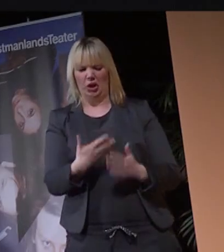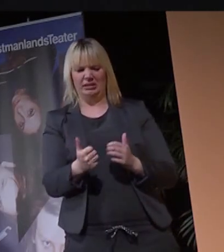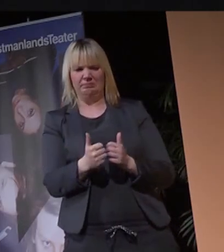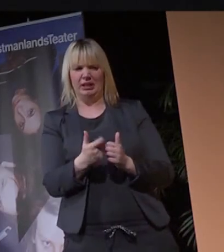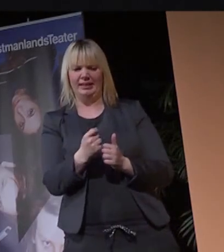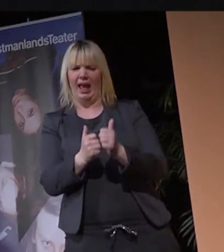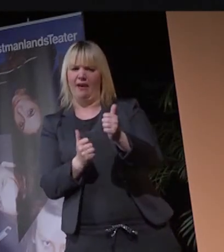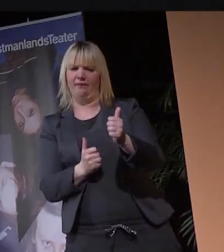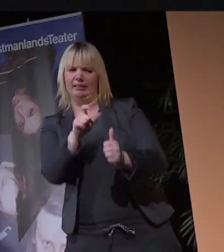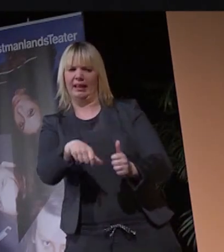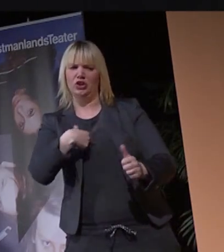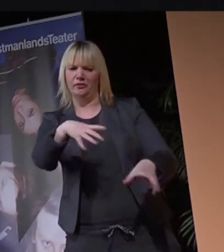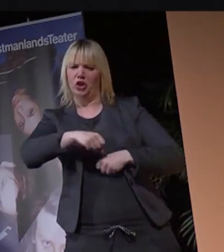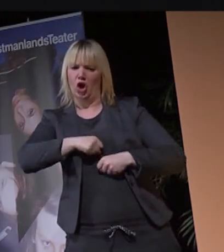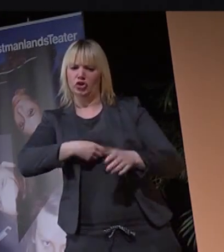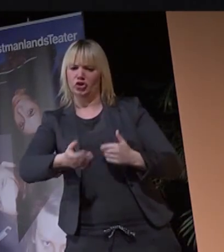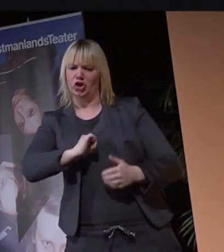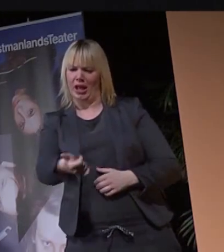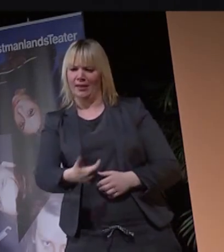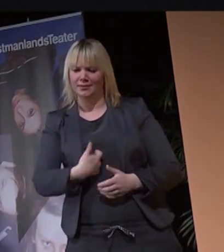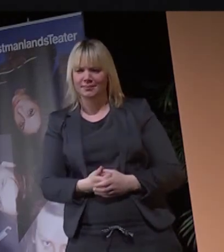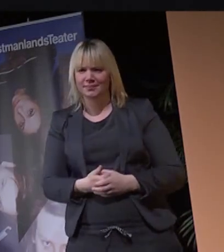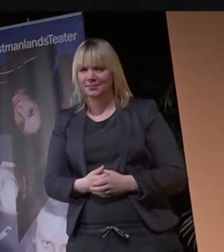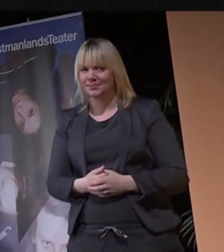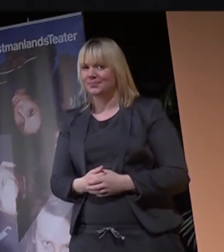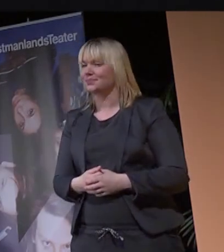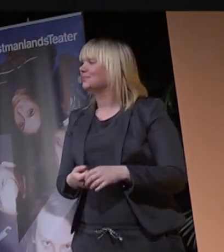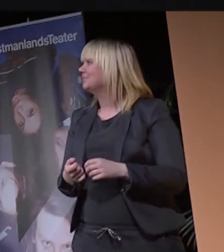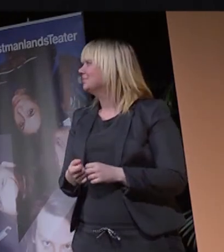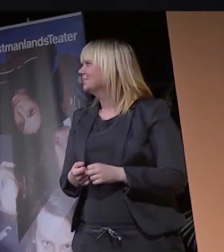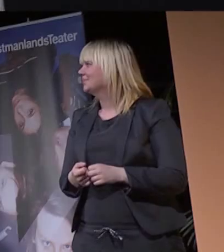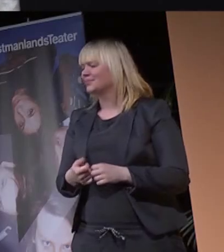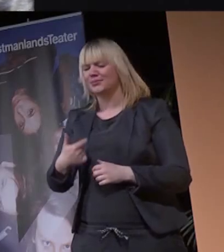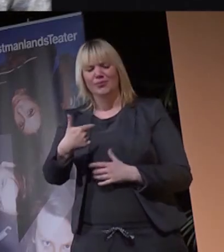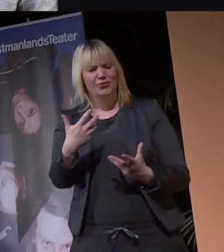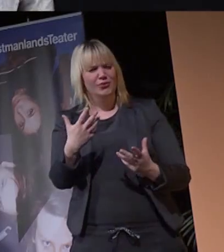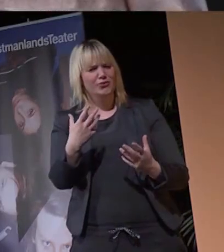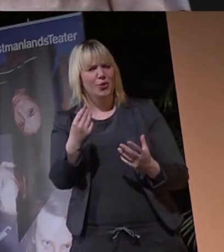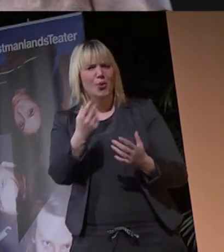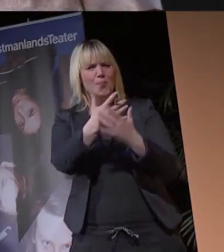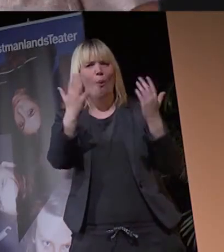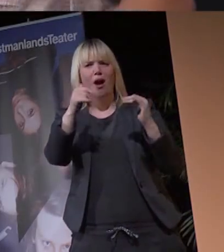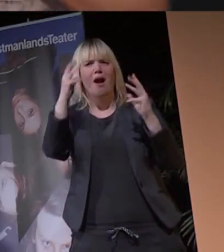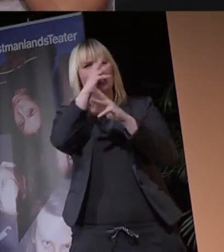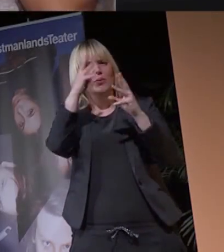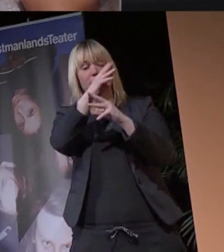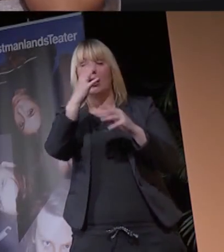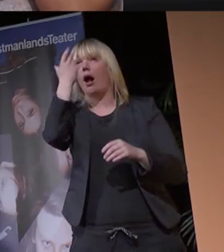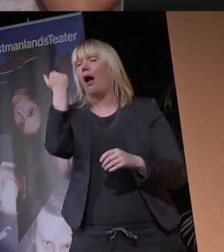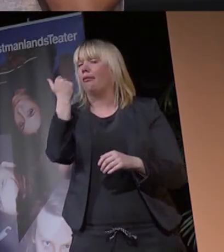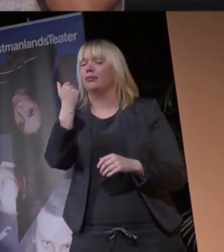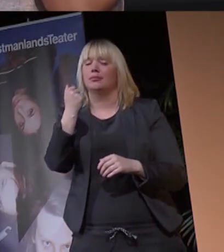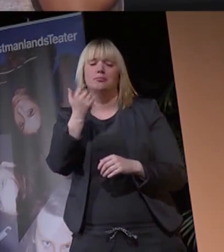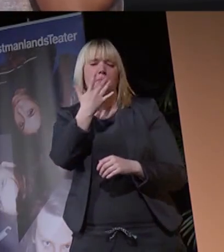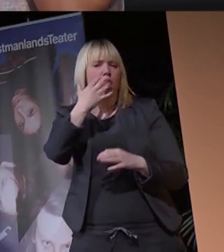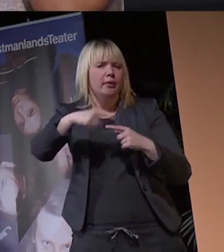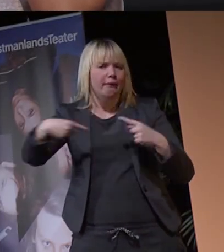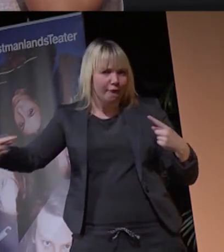jag får fortfarande göra de där sakerna. Ja. Jag tänker, vi har massor med frågor. Jag skulle kunna prata hur länge som helst här,